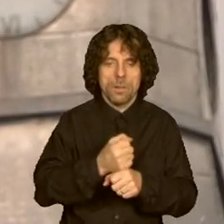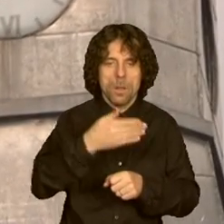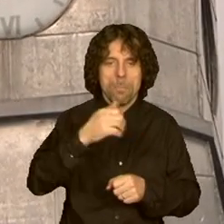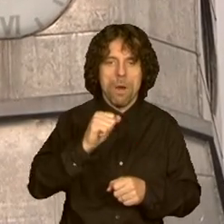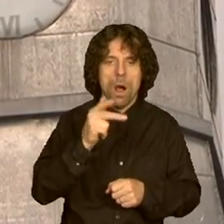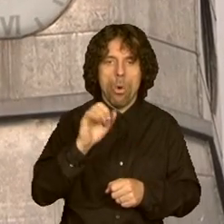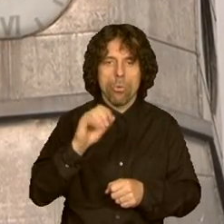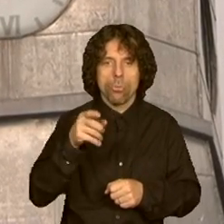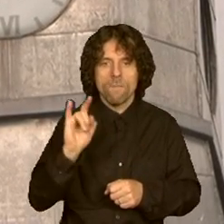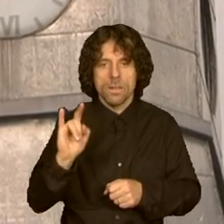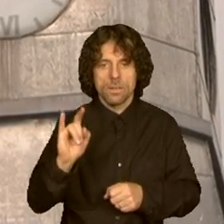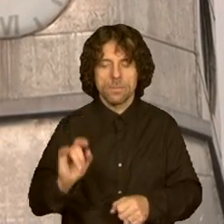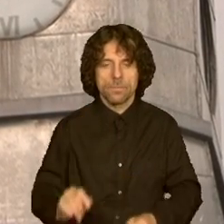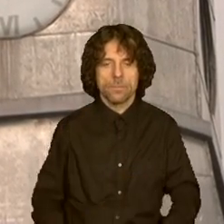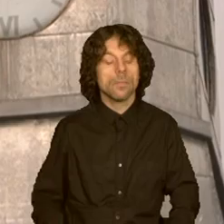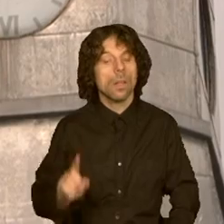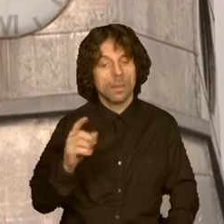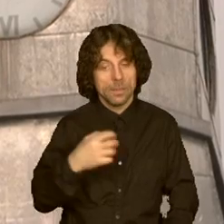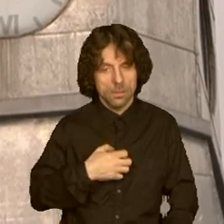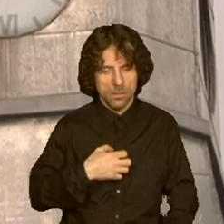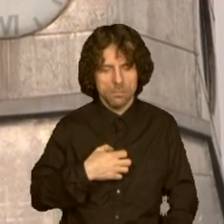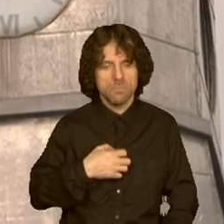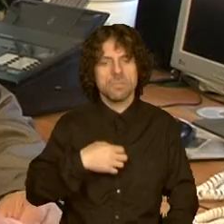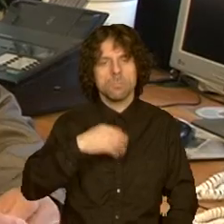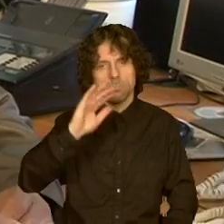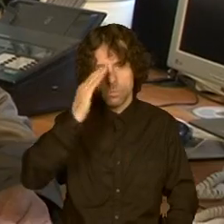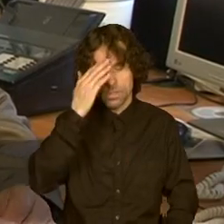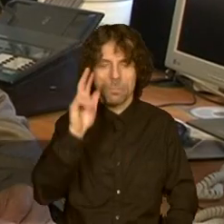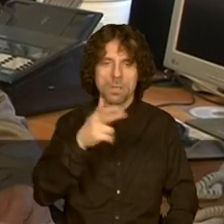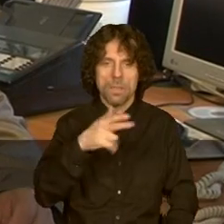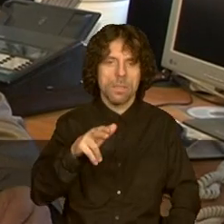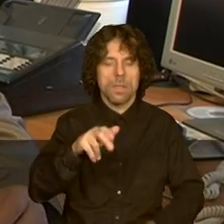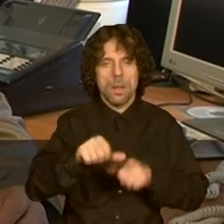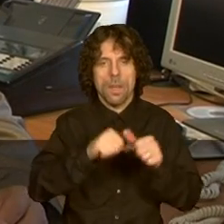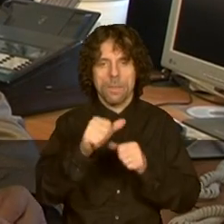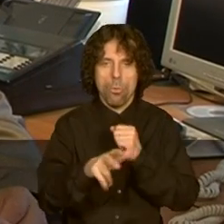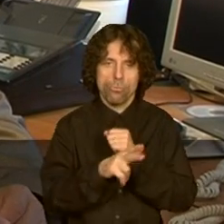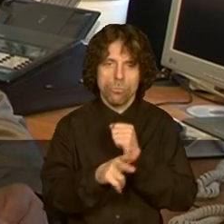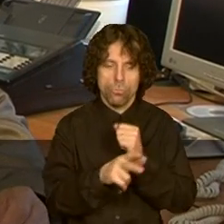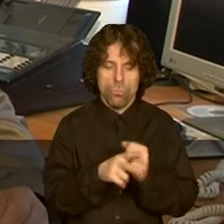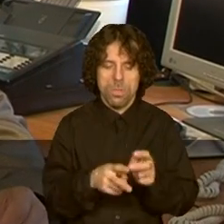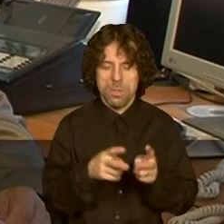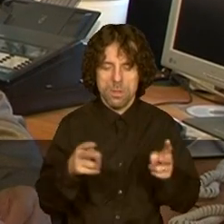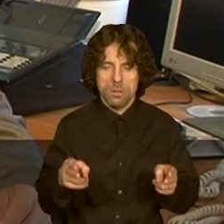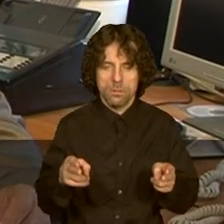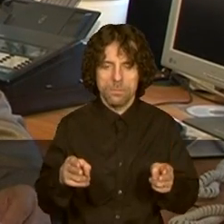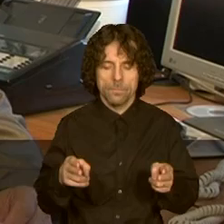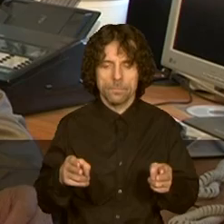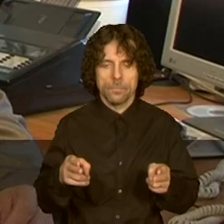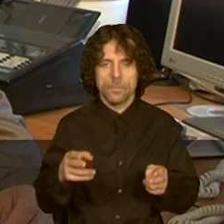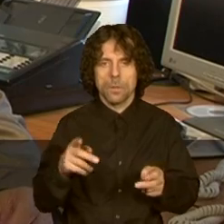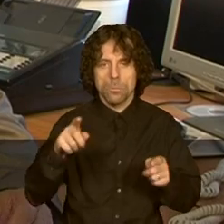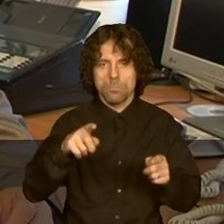węgla kamiennego Makoszowy. Pana dyrektora Kasperlika poznałem w latach 80.